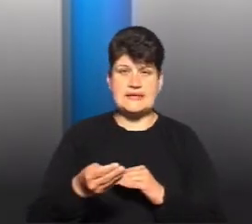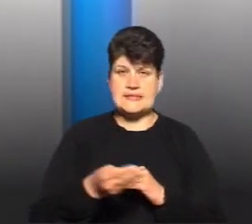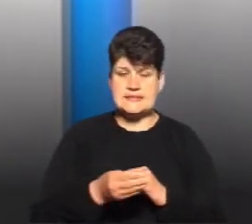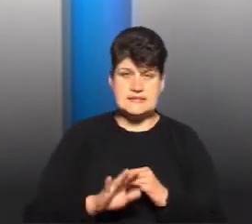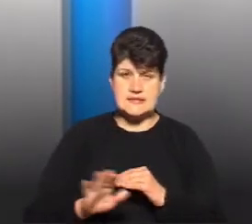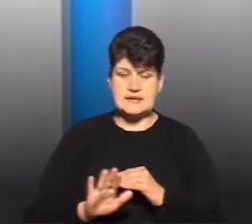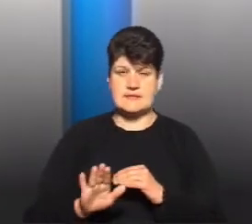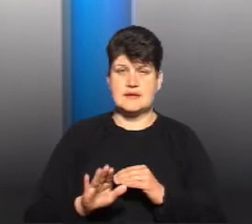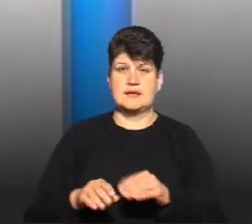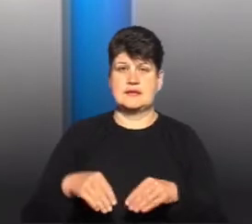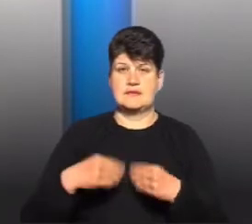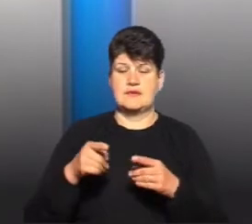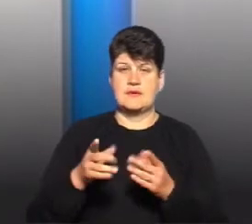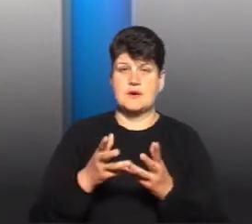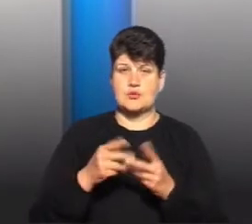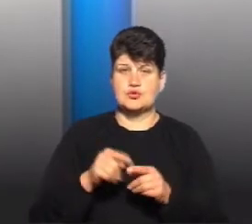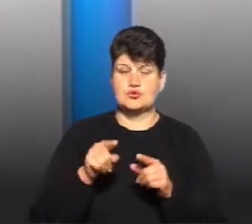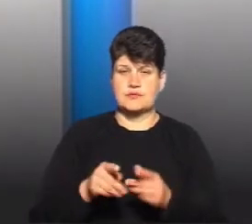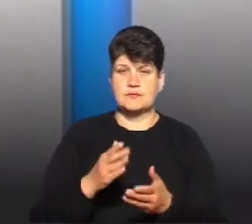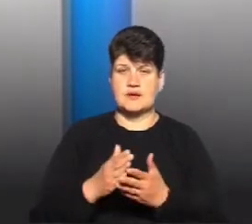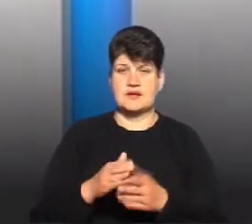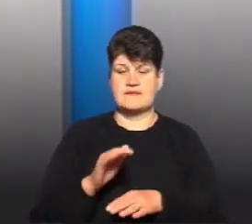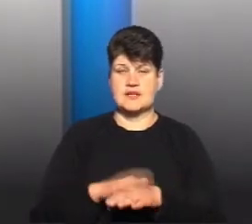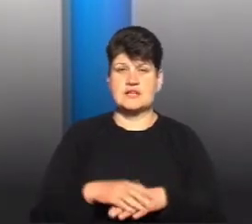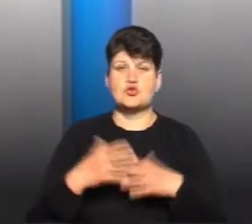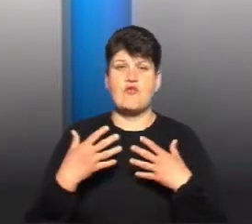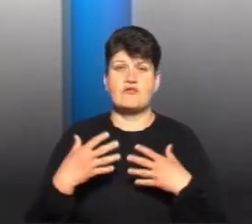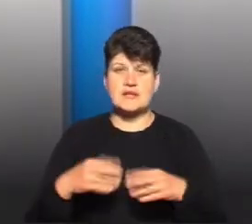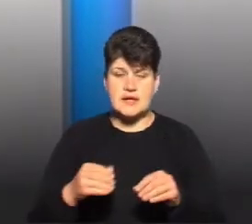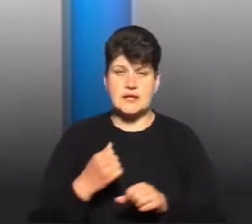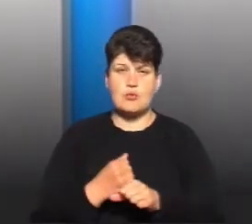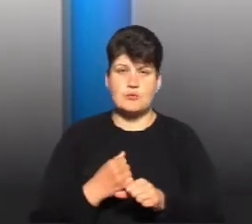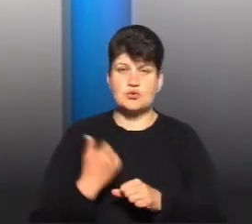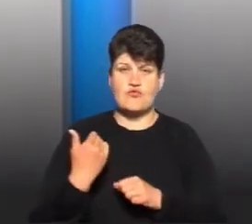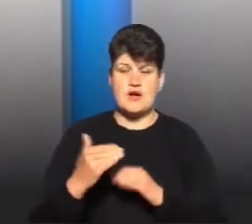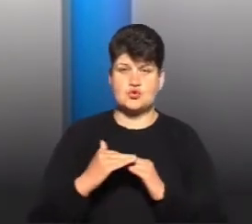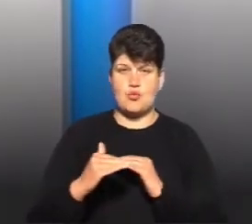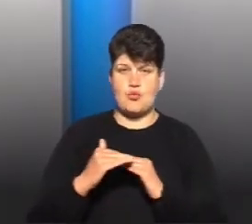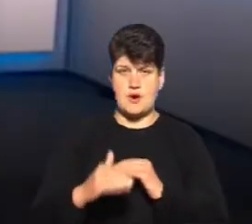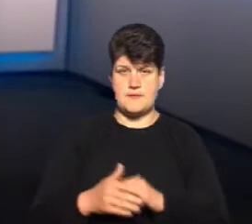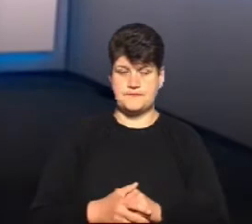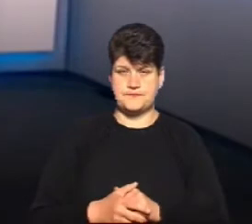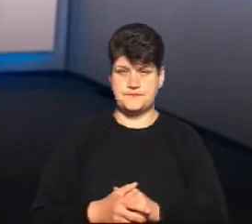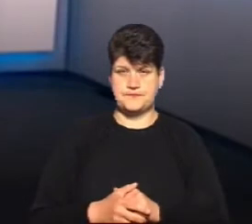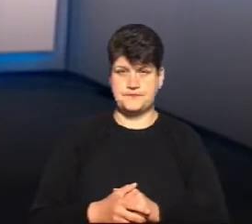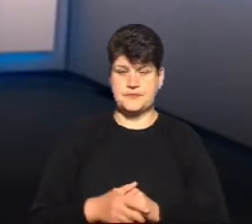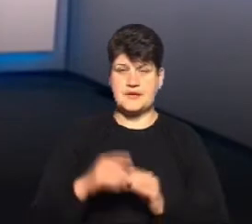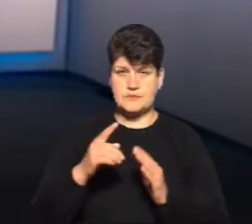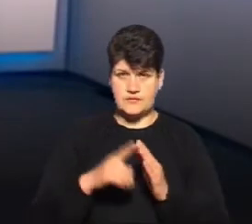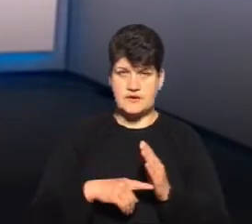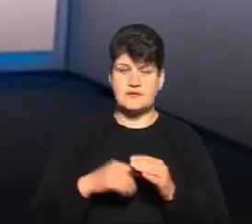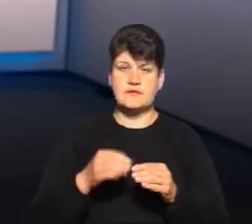вам рахунок за те, що він поніс фактично втрати для обробітку вашого поля. Ну, сподіваюся, ви відповіли на ваше запитання.